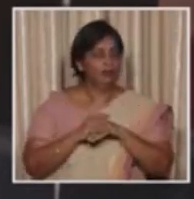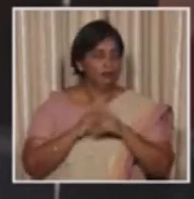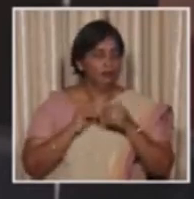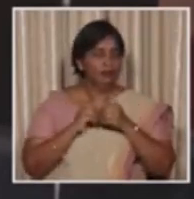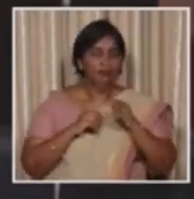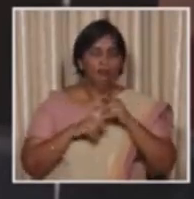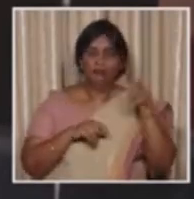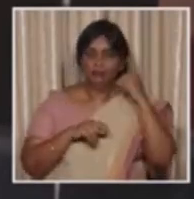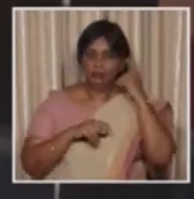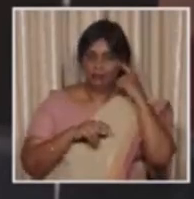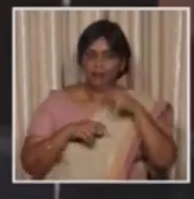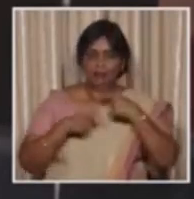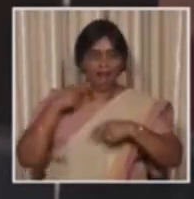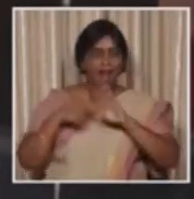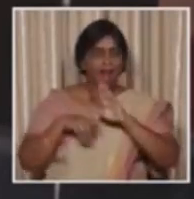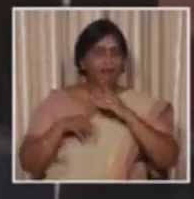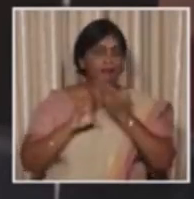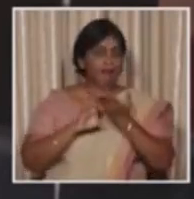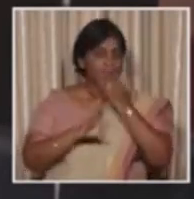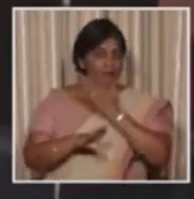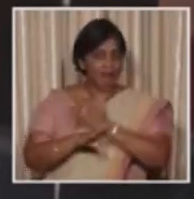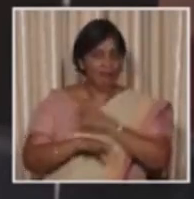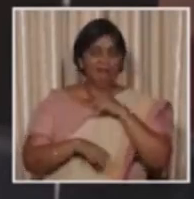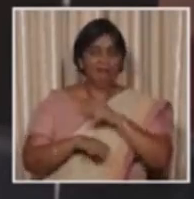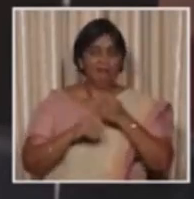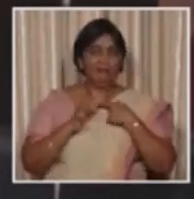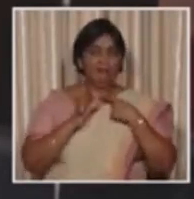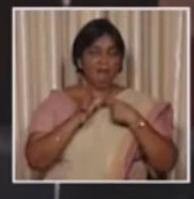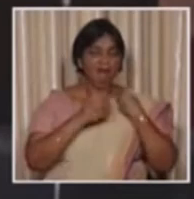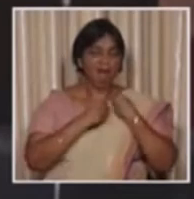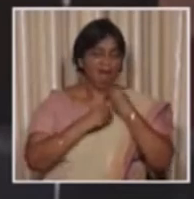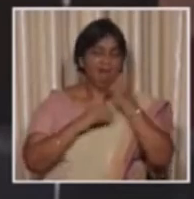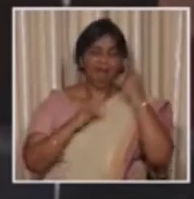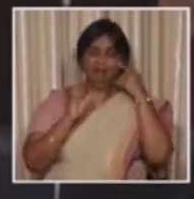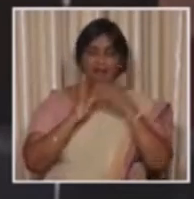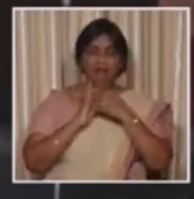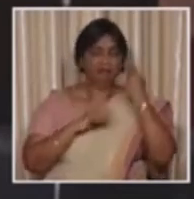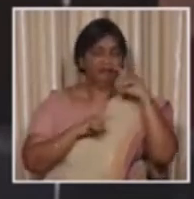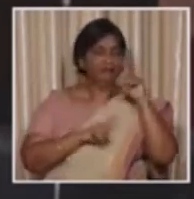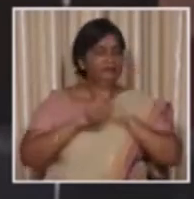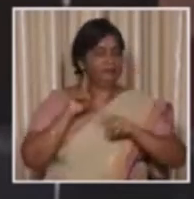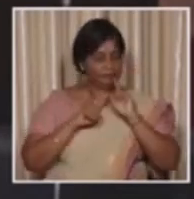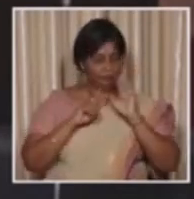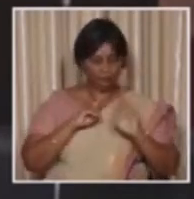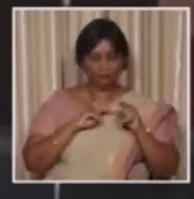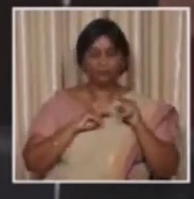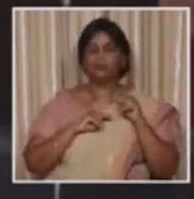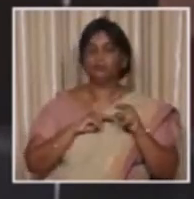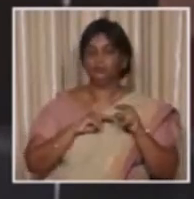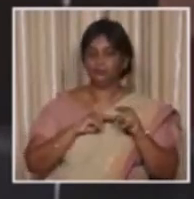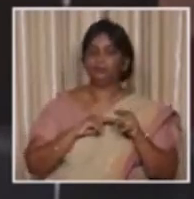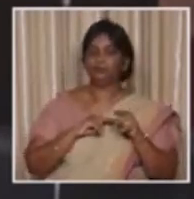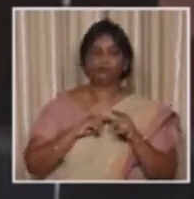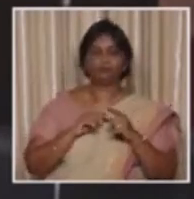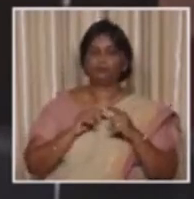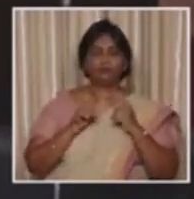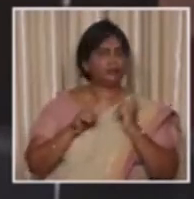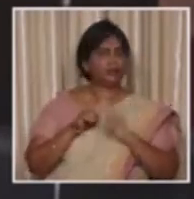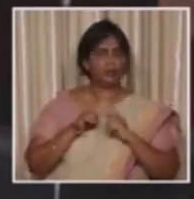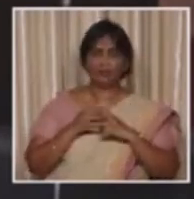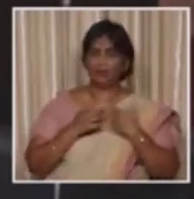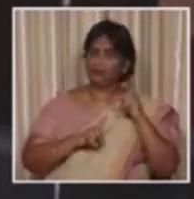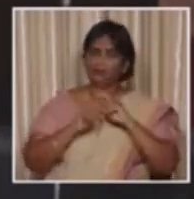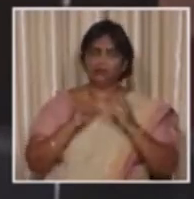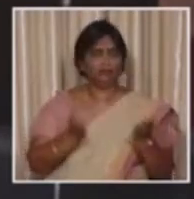தெரியும். அதற்கு முன்பு தான் ஒரு பதிலை சொல்ல வேண்டும் என்பதற்காக நேற்று அழைத்து பேசியிருக்கின்றார். அழைத்து பேசுவதிலே எந்த விதமான தப்பும் இல்லை. ஆனால்